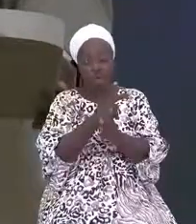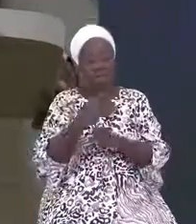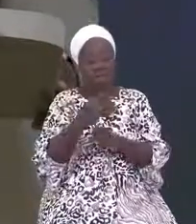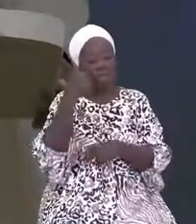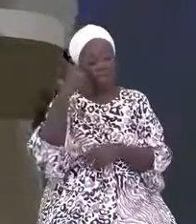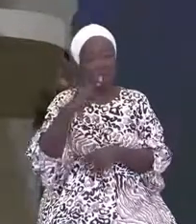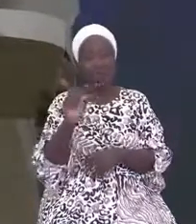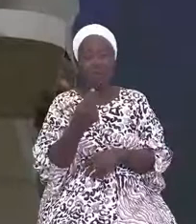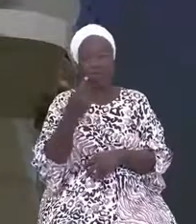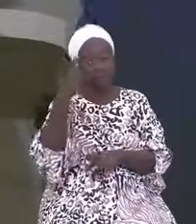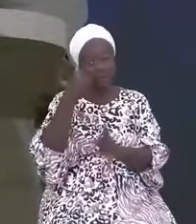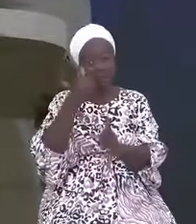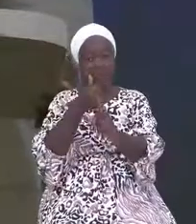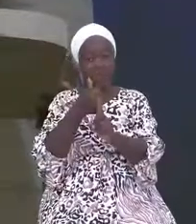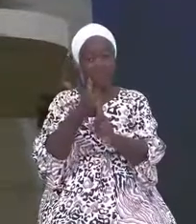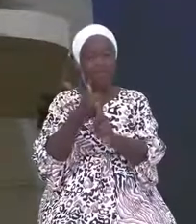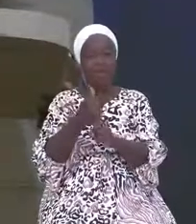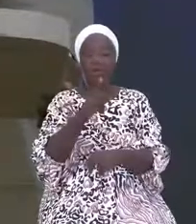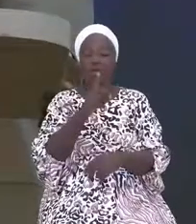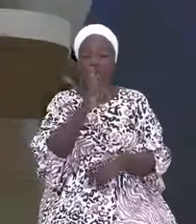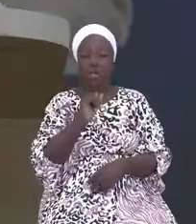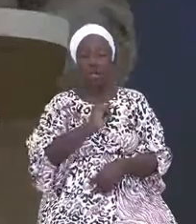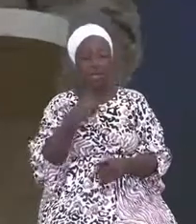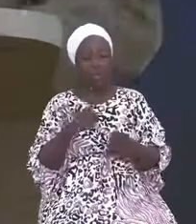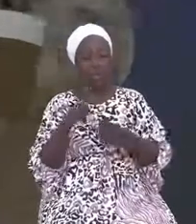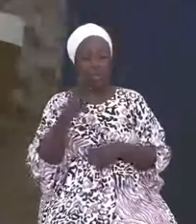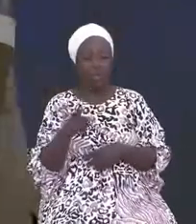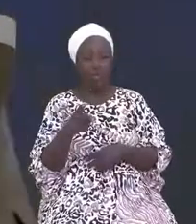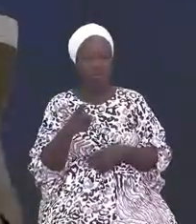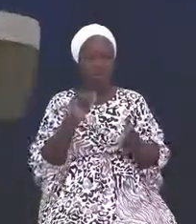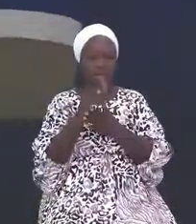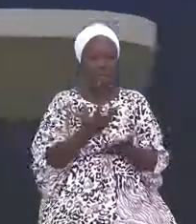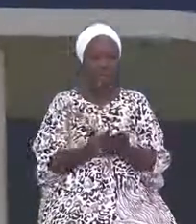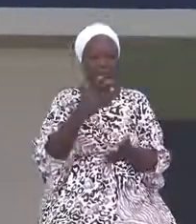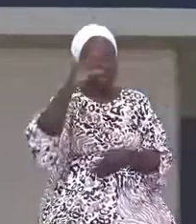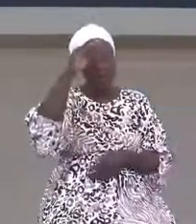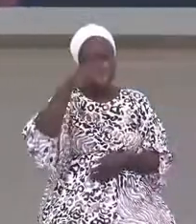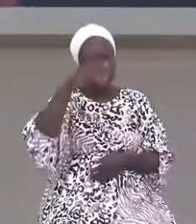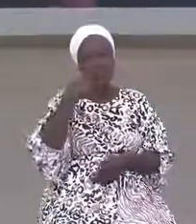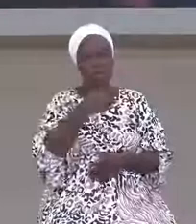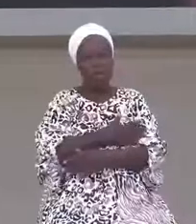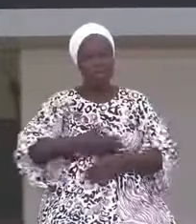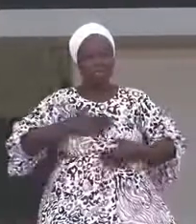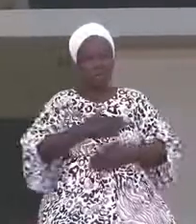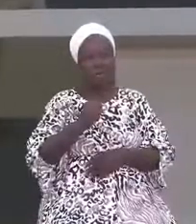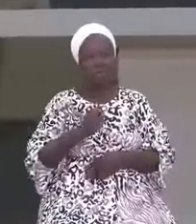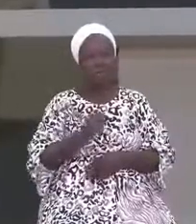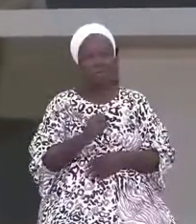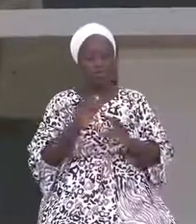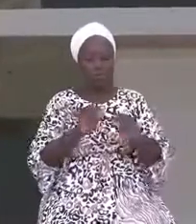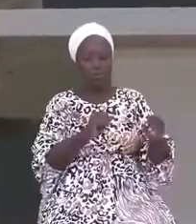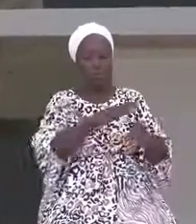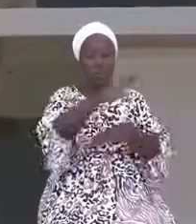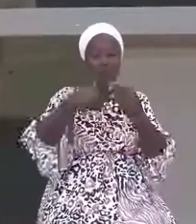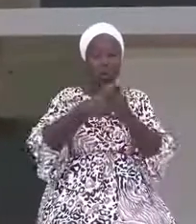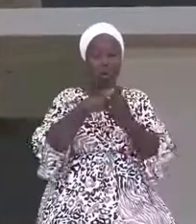soucie que de lui-même. En réalité, je vous le dis, un riche qui jouit de